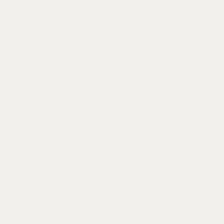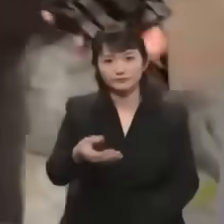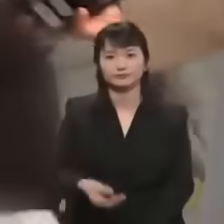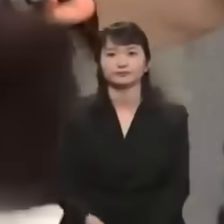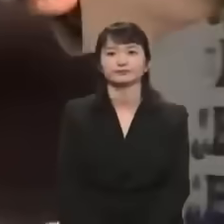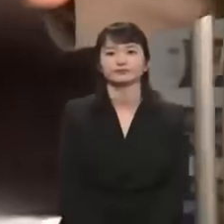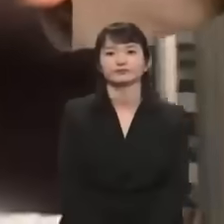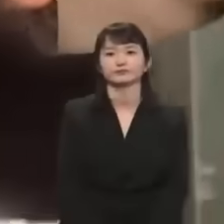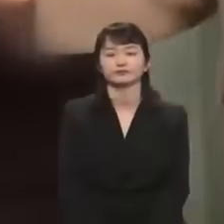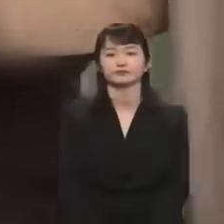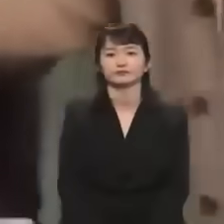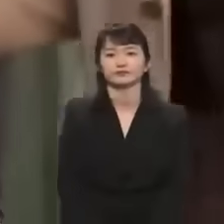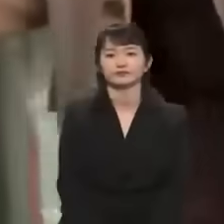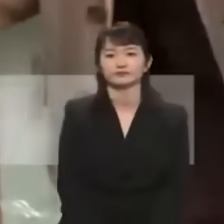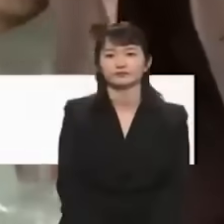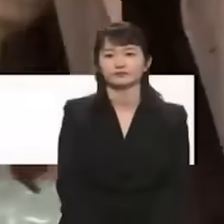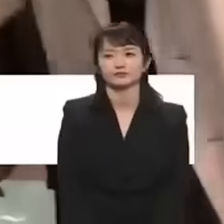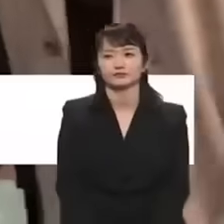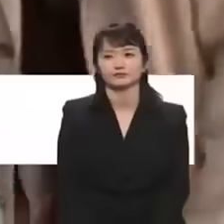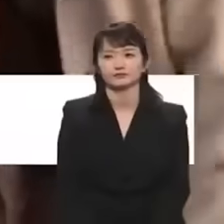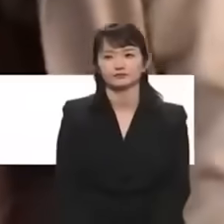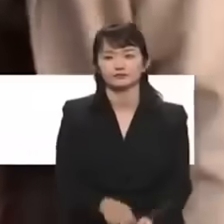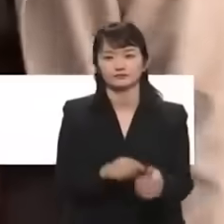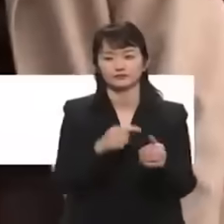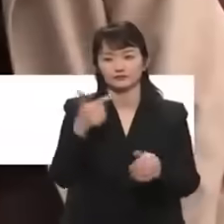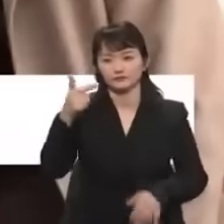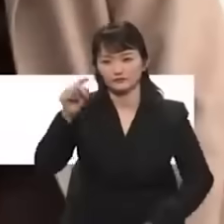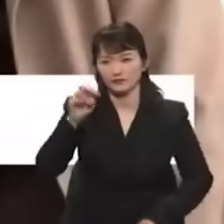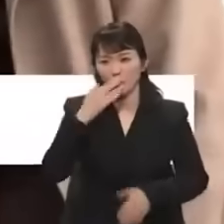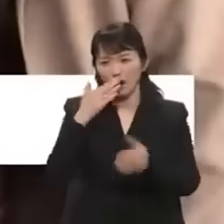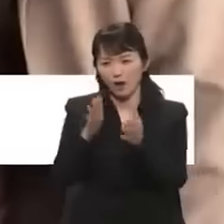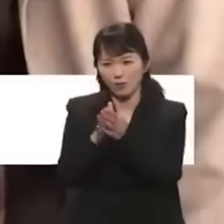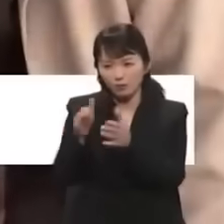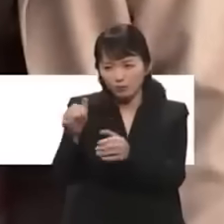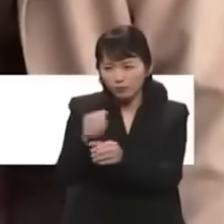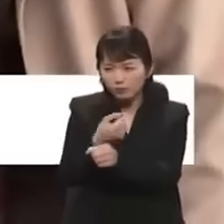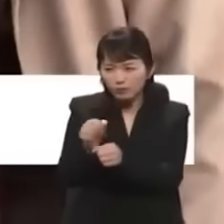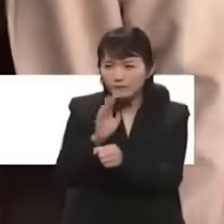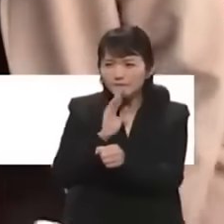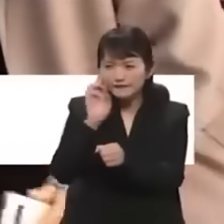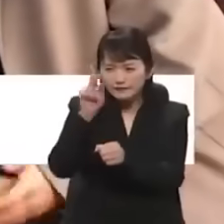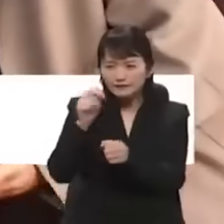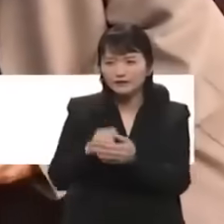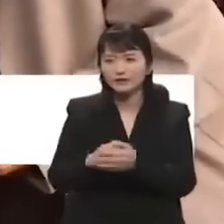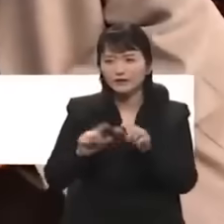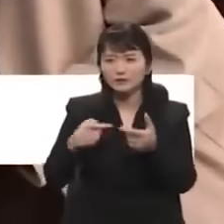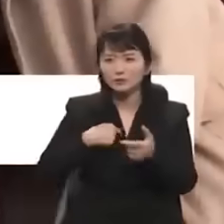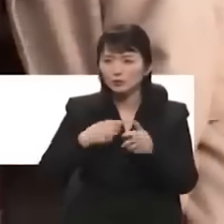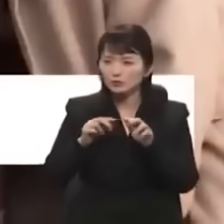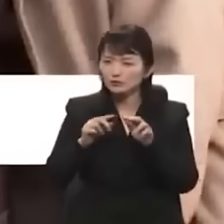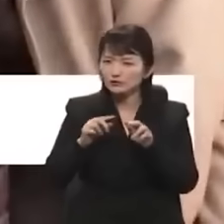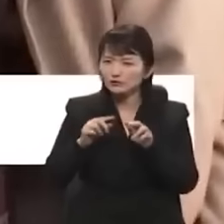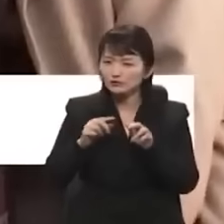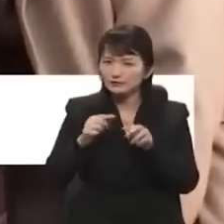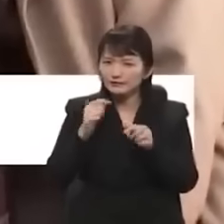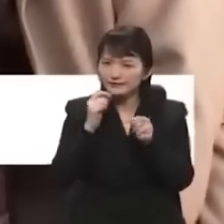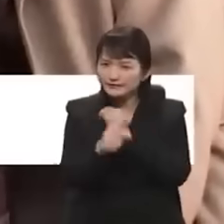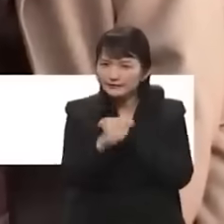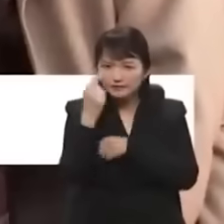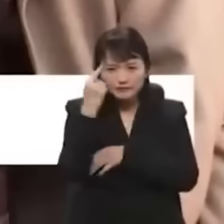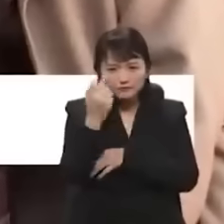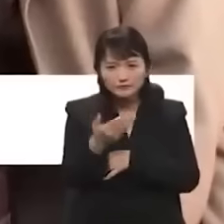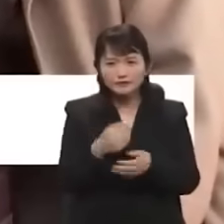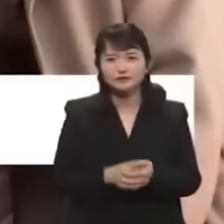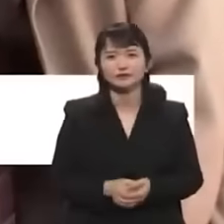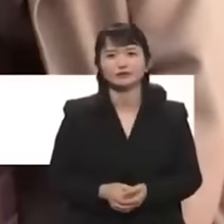올라갔고 남현 씨와 공부한게 맞습니까 혼자 범 계획 세우신 거예요 피해자분들께 죄송합니다 팬싱 옆에 후원은